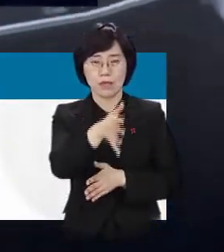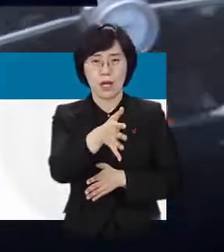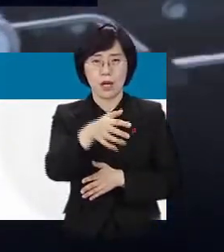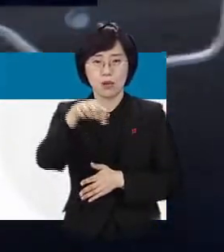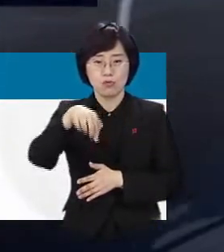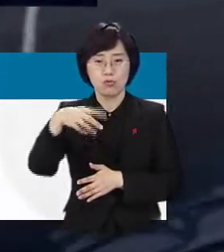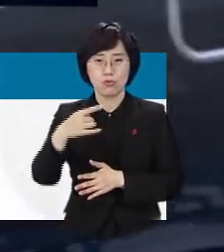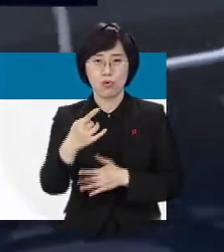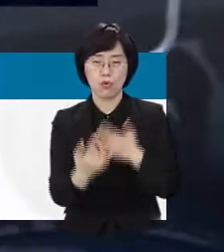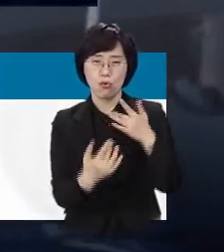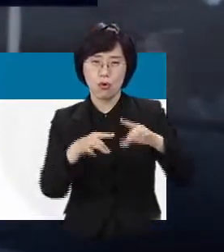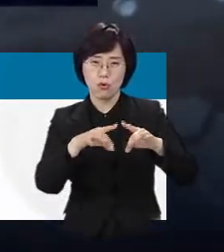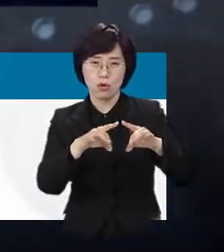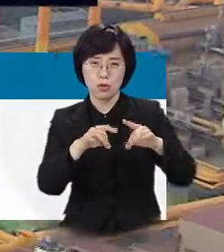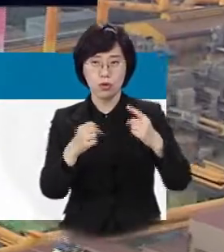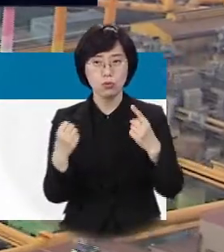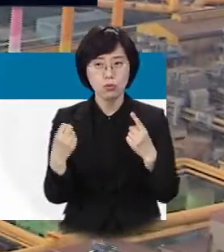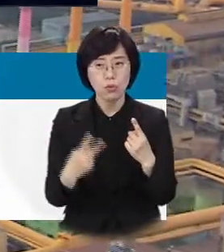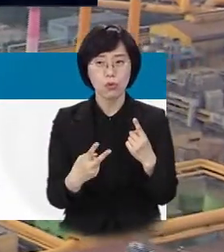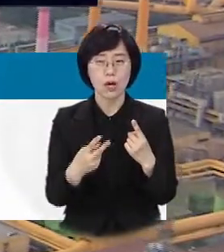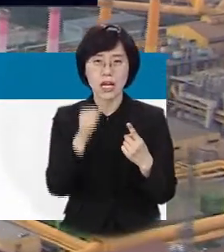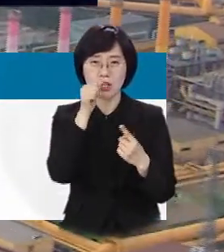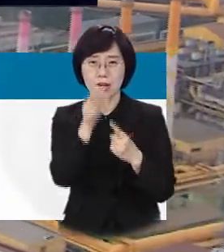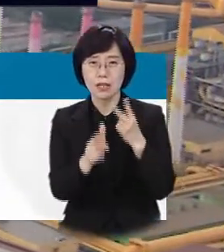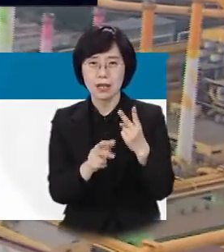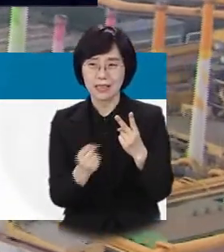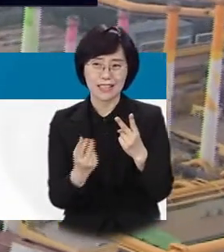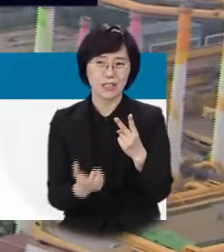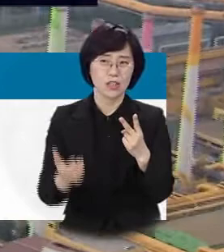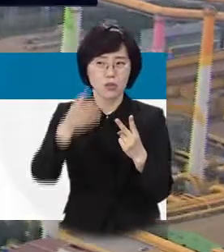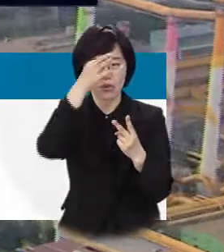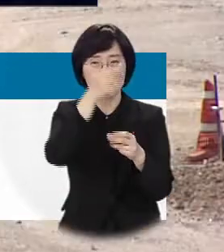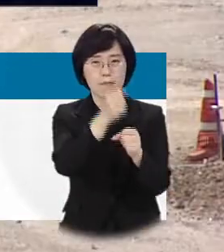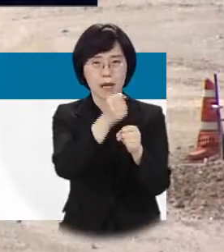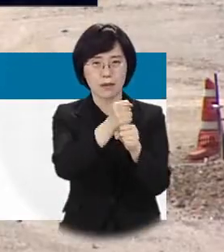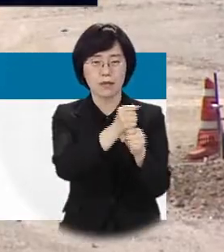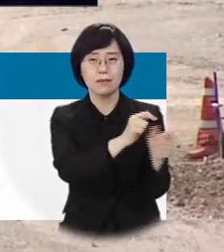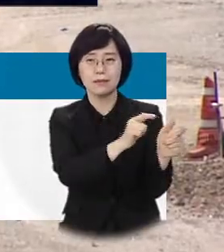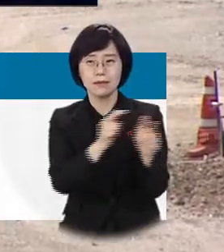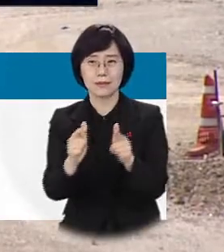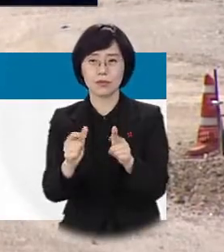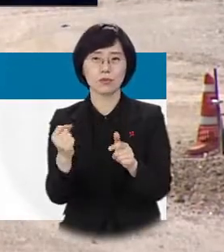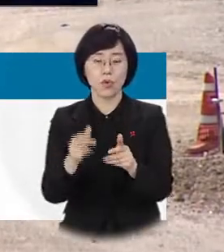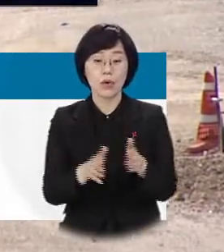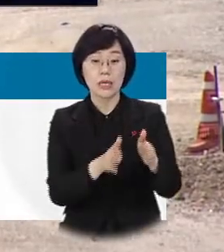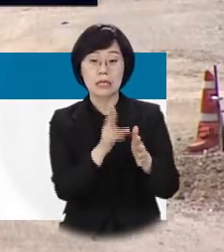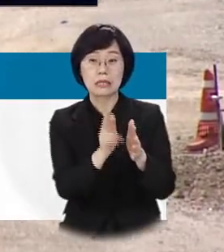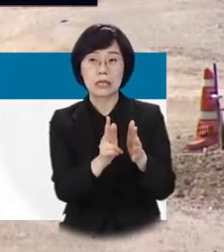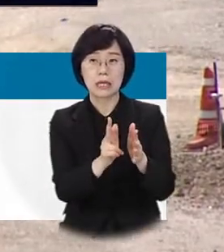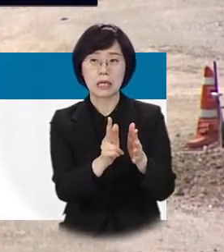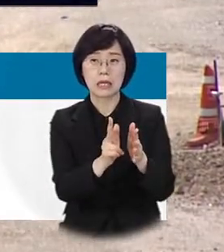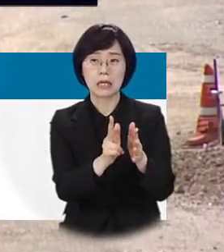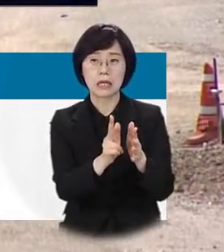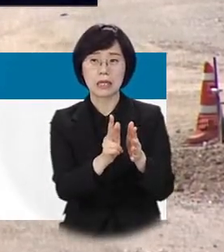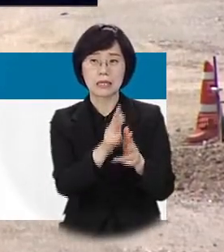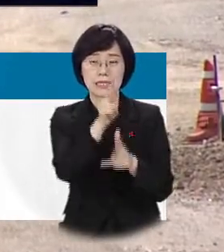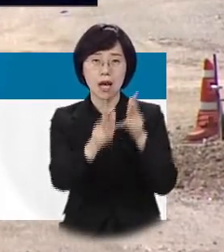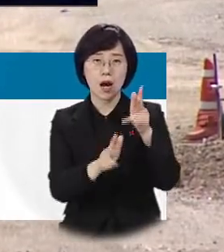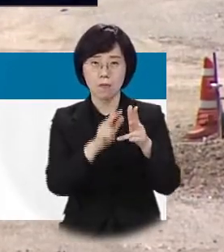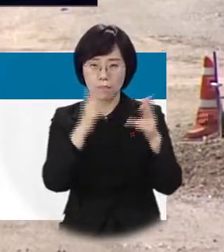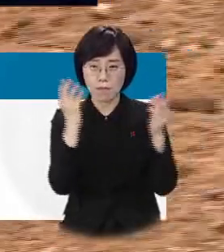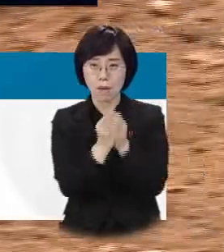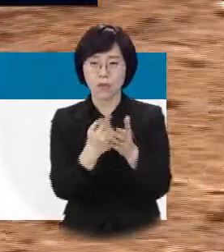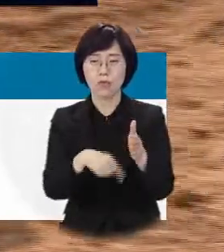분야에서 수소연료전지라든지 철강산업 제도와 기술개발사업은 SOC 계속사업의 그 마무리를